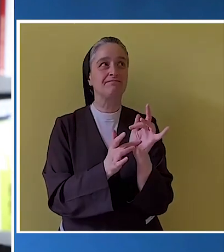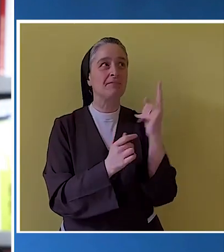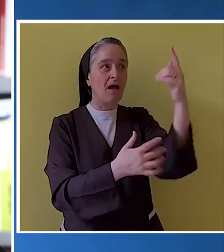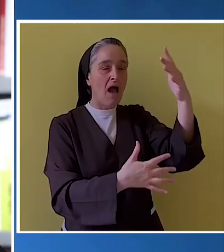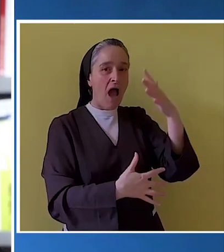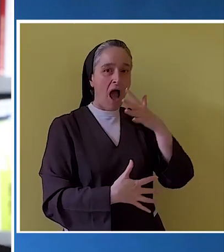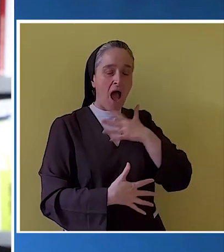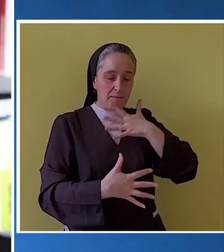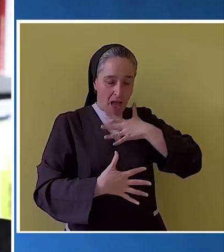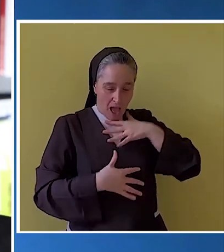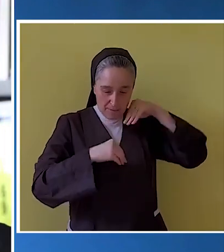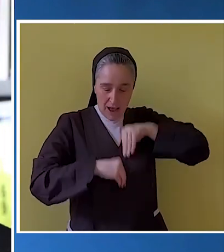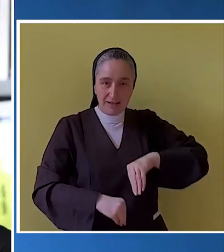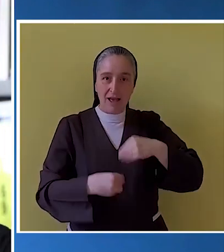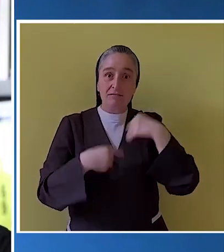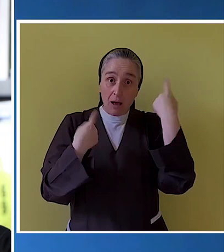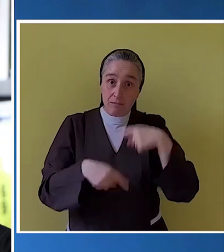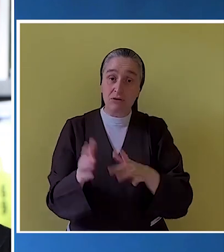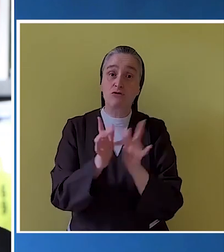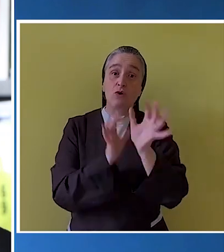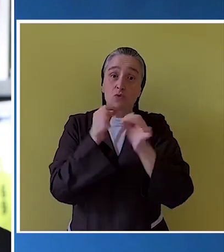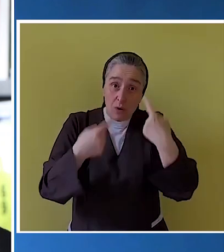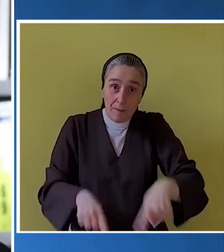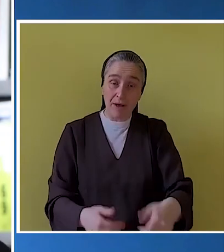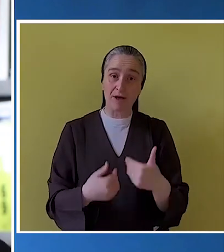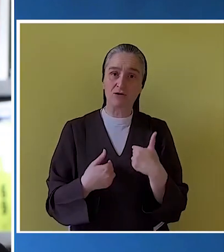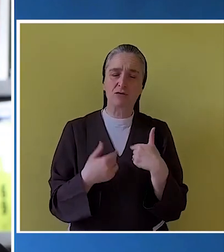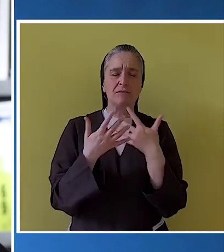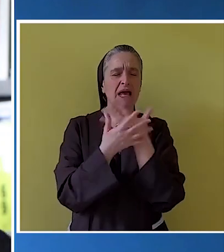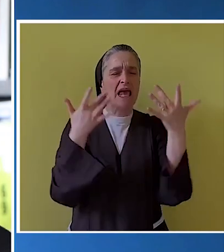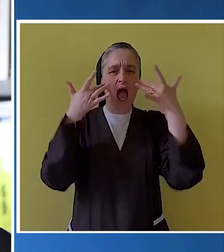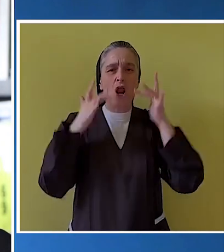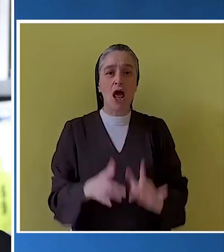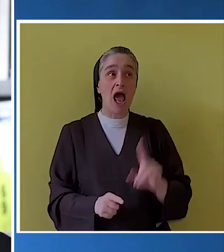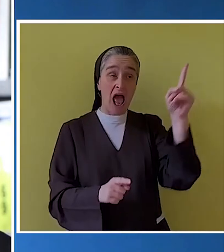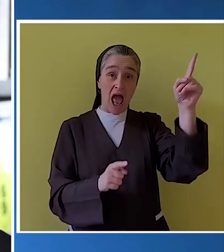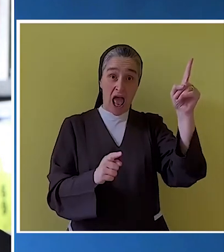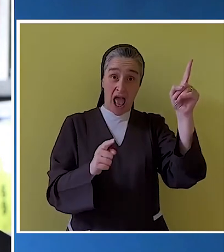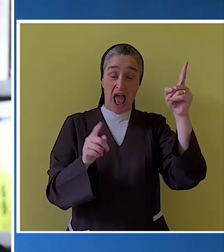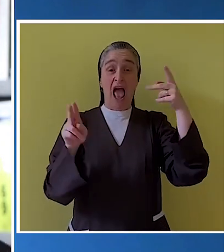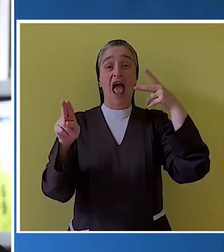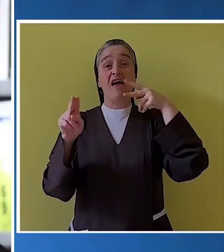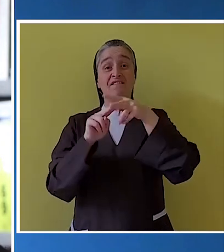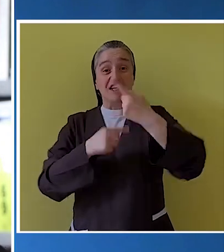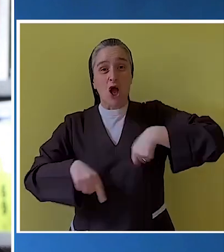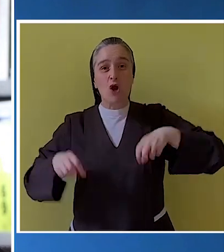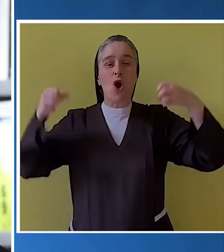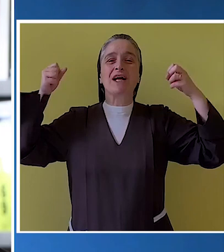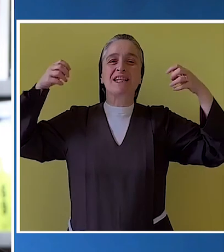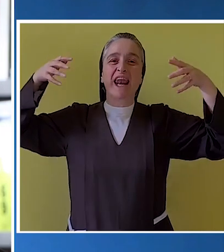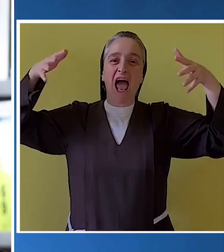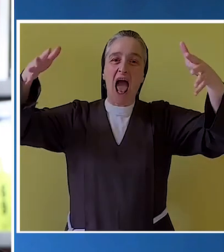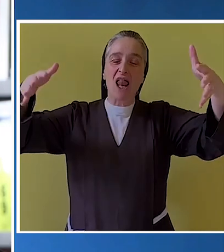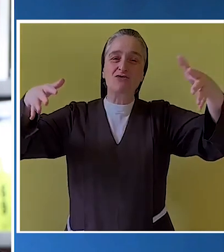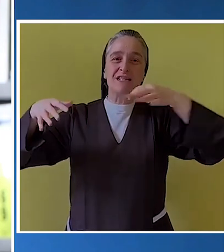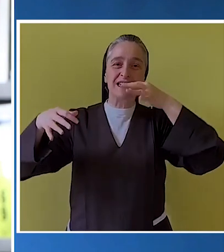in te. Sembra strano, ma Gesù lo spiega così ed è molto semplice. Lui è la vite, noi i tralci, e lo Spirito è la linfa della vite che